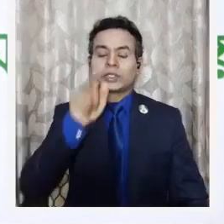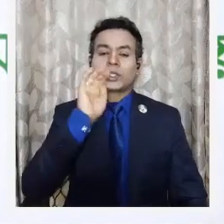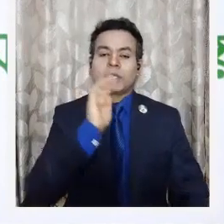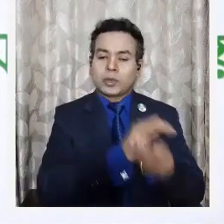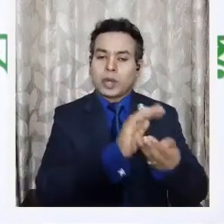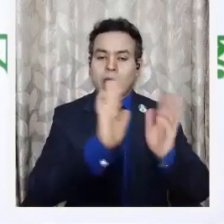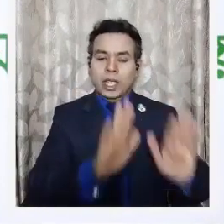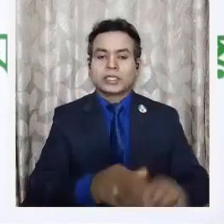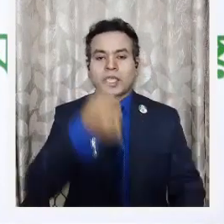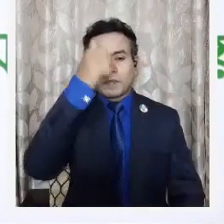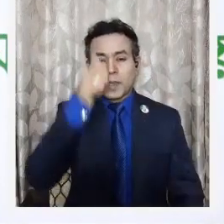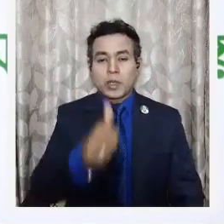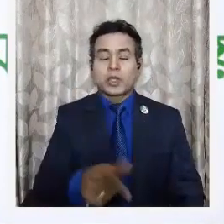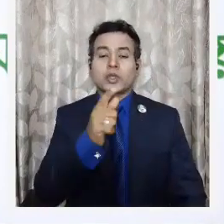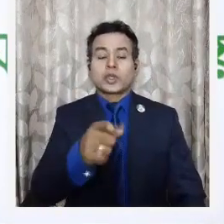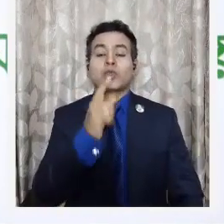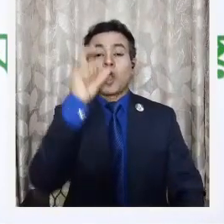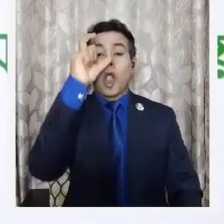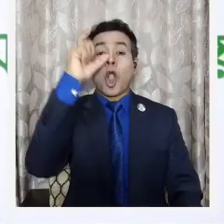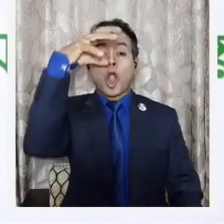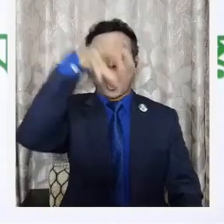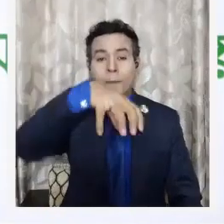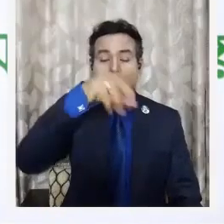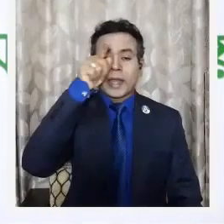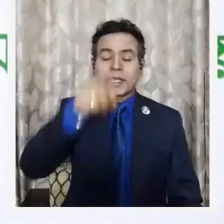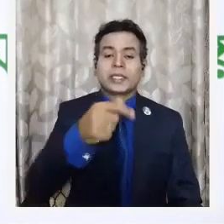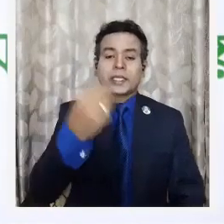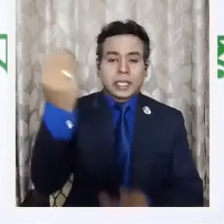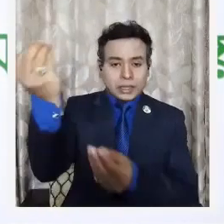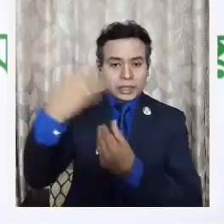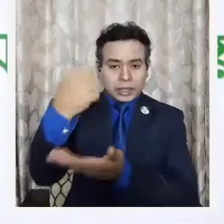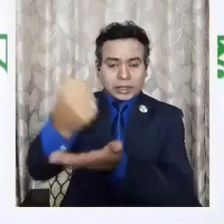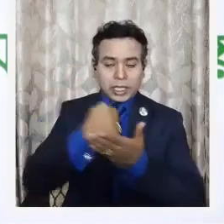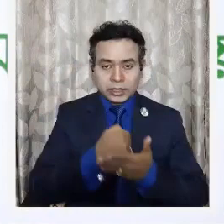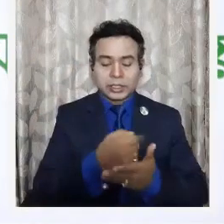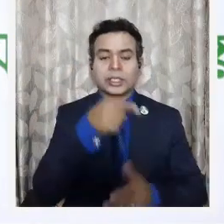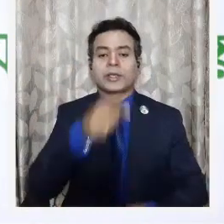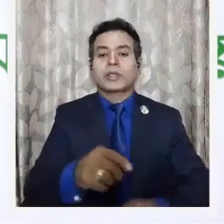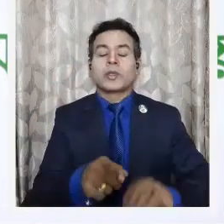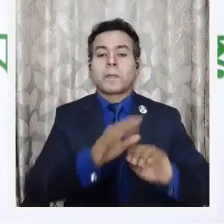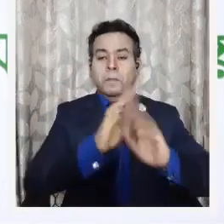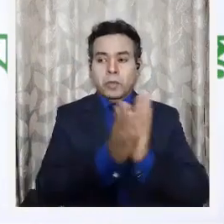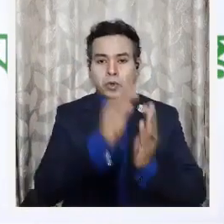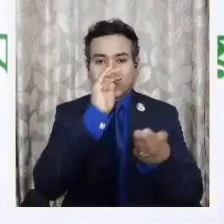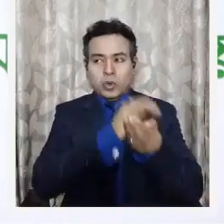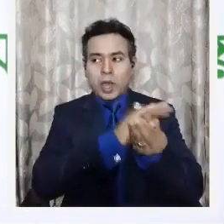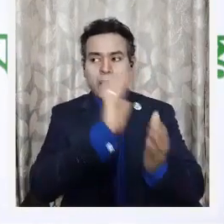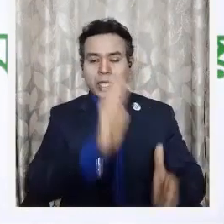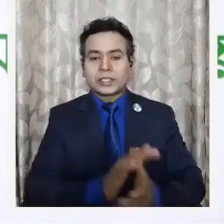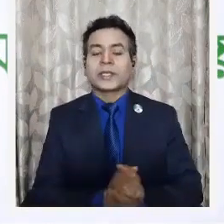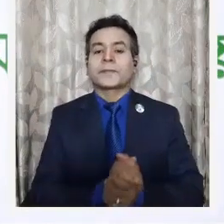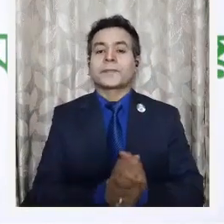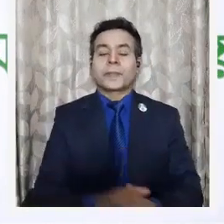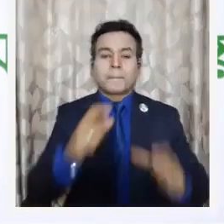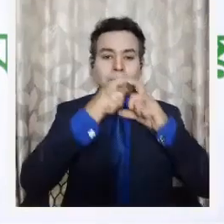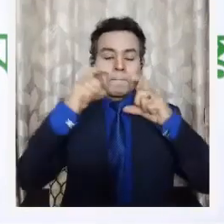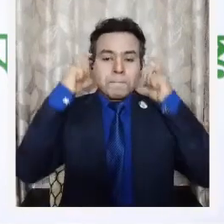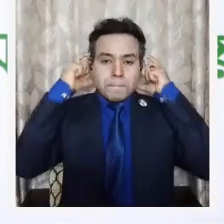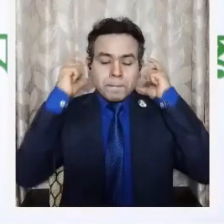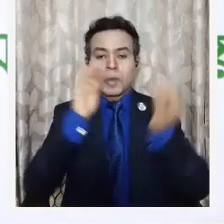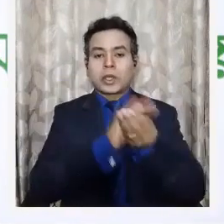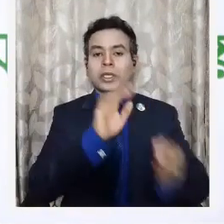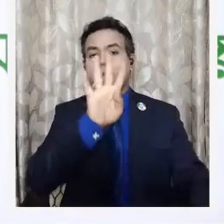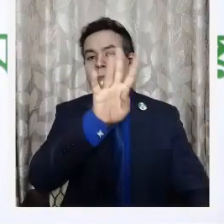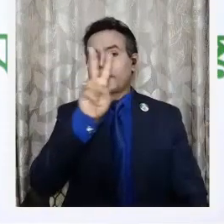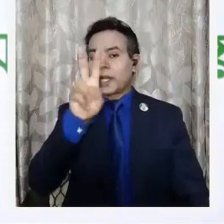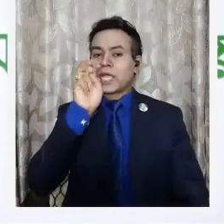2,36,167টি ব্যক্তিগত সুরক্ষা সামগ্রী। তাছাড়া বিভিন্ন উন্নয়ন সহযোগী সংস্থা থেকে অনুদানপ্রাপ্ত ব্যক্তিগত সুরক্ষা